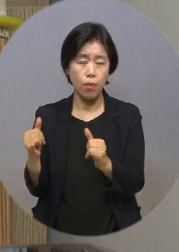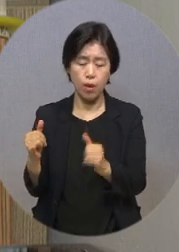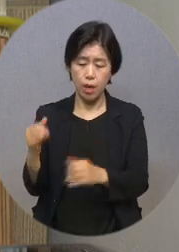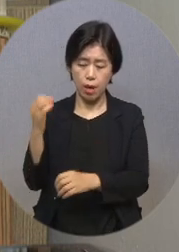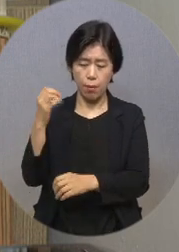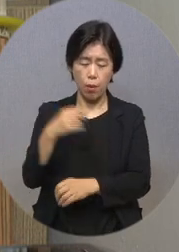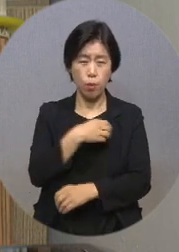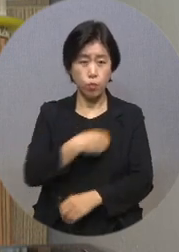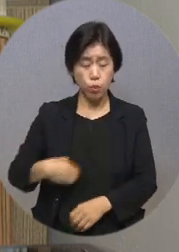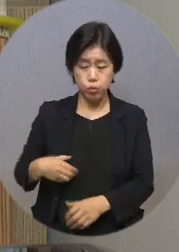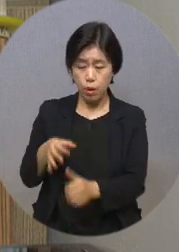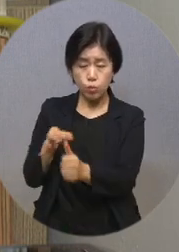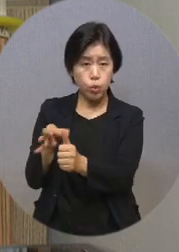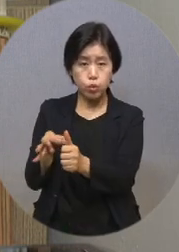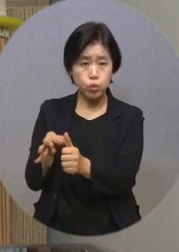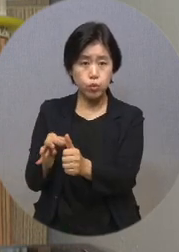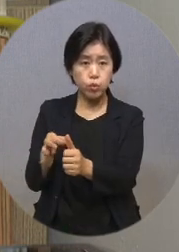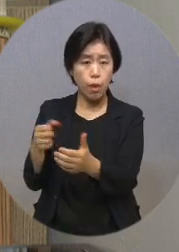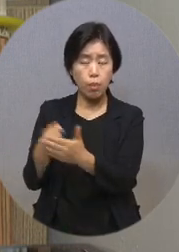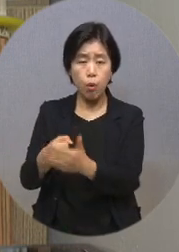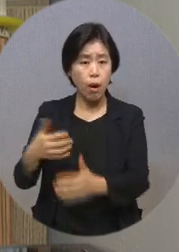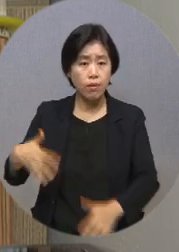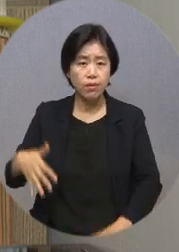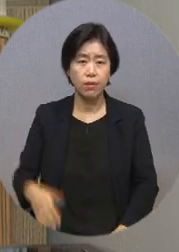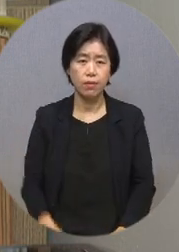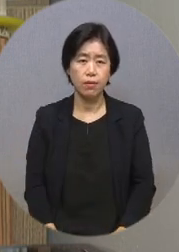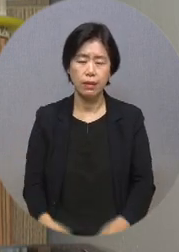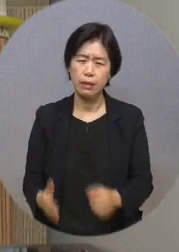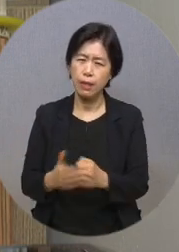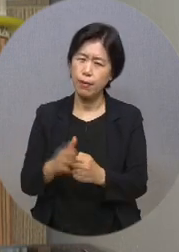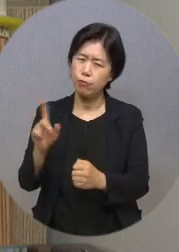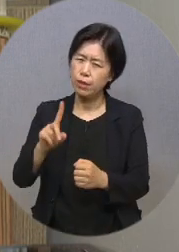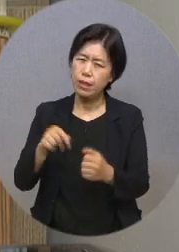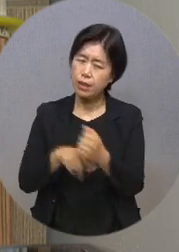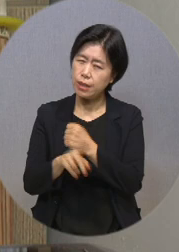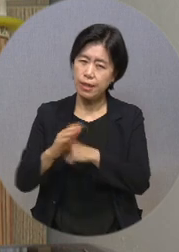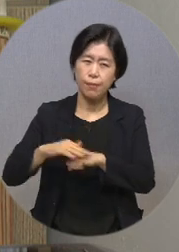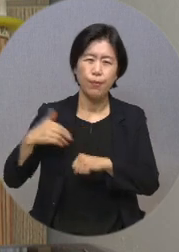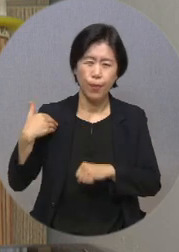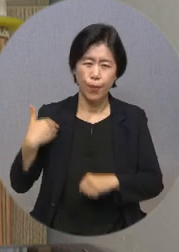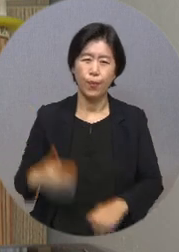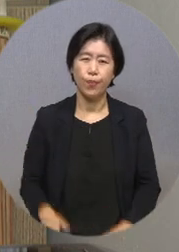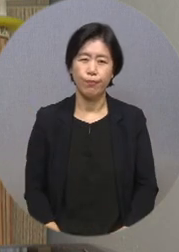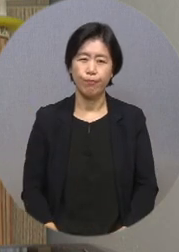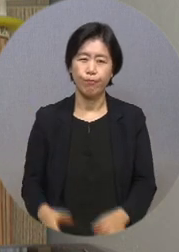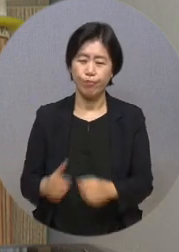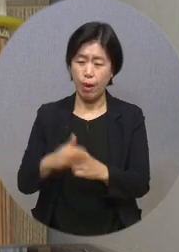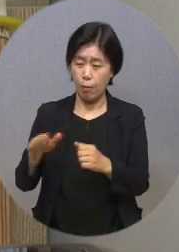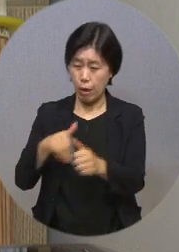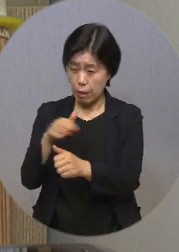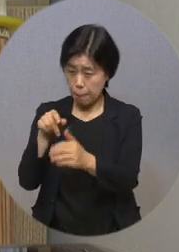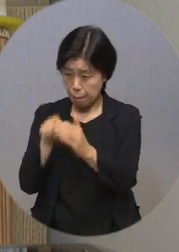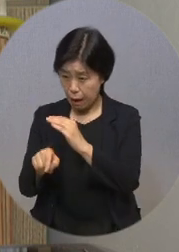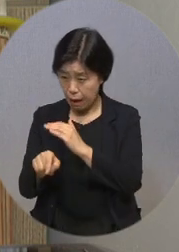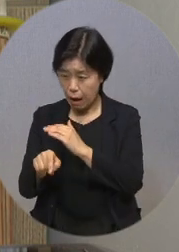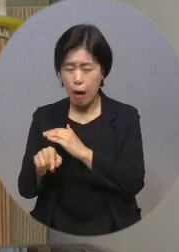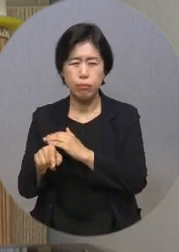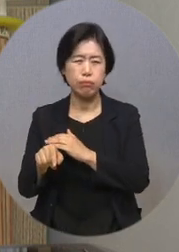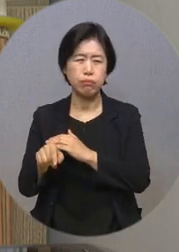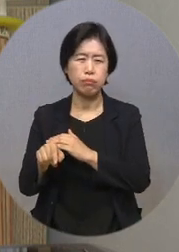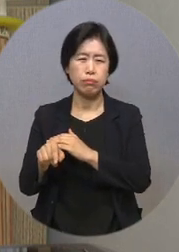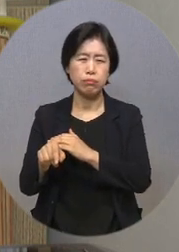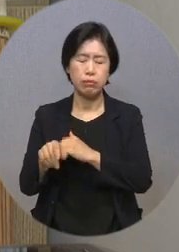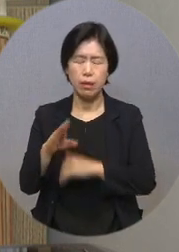것 같습니다만, 네. 여튼 그럼에도 불구하고 사시는 환경이 너무 어려워서 저희가 직접 방문을 해서 물건을 전달해